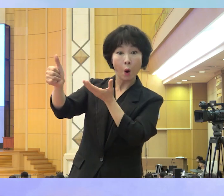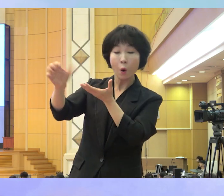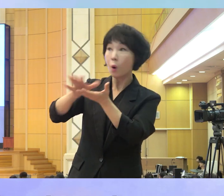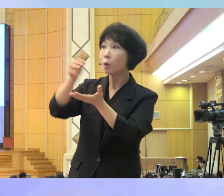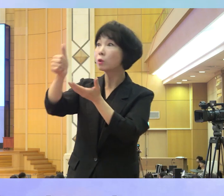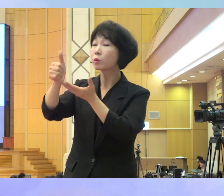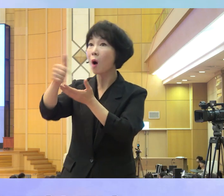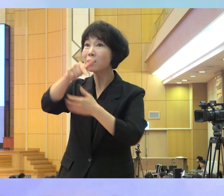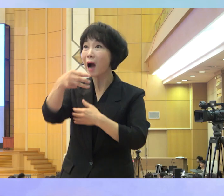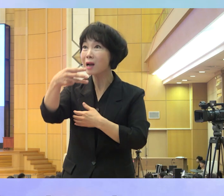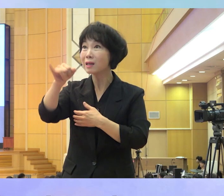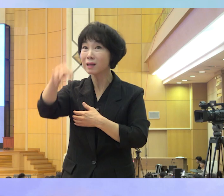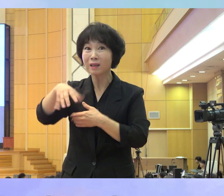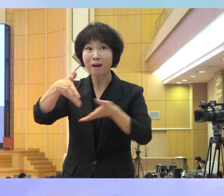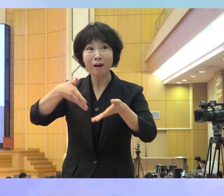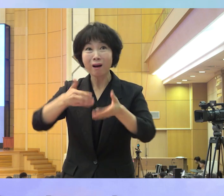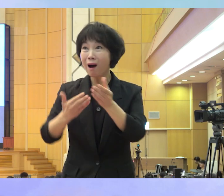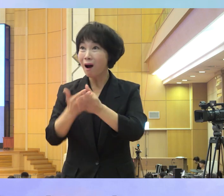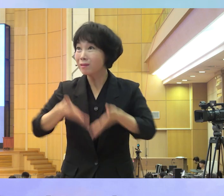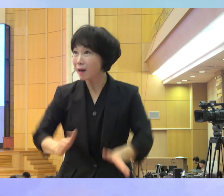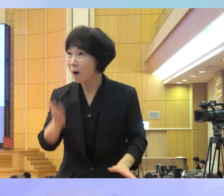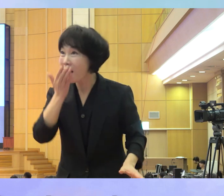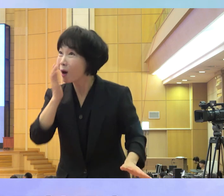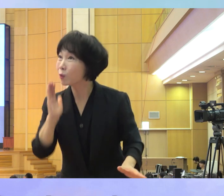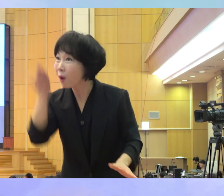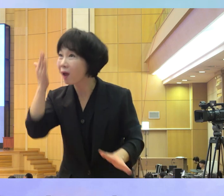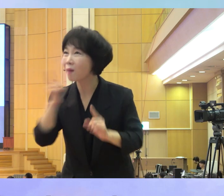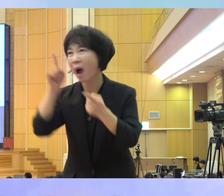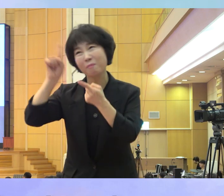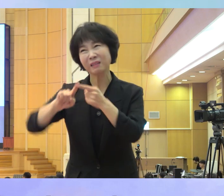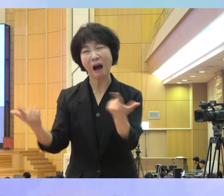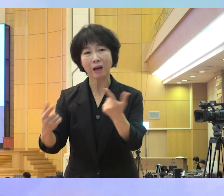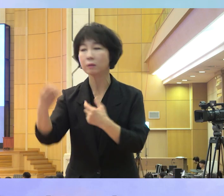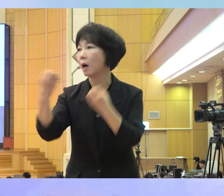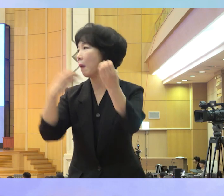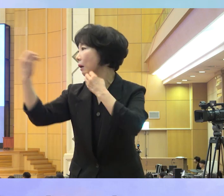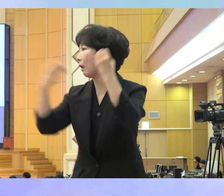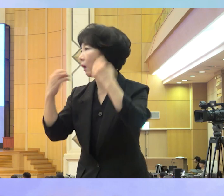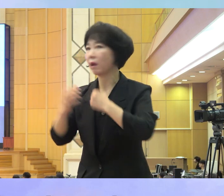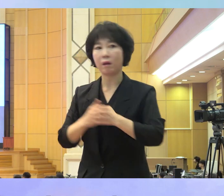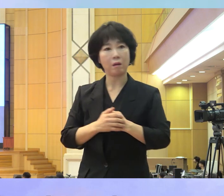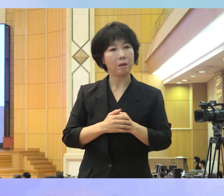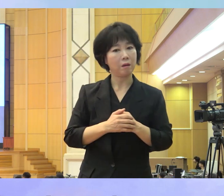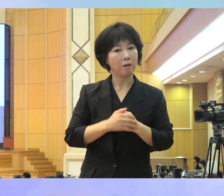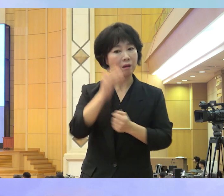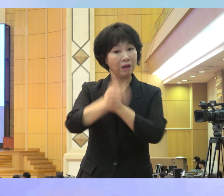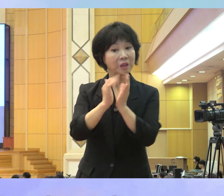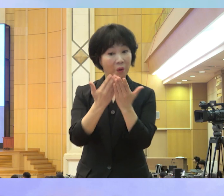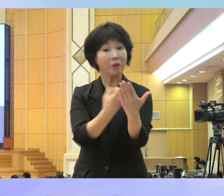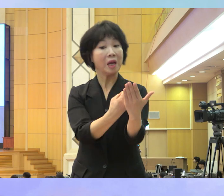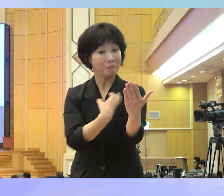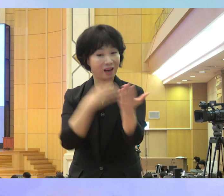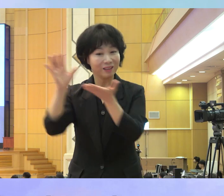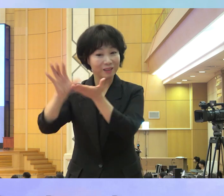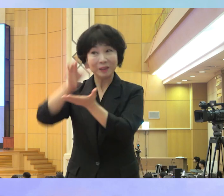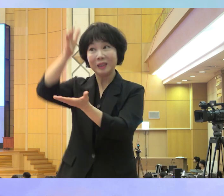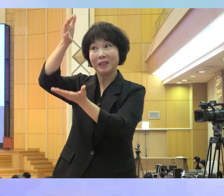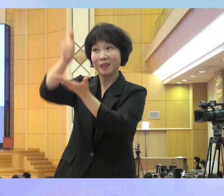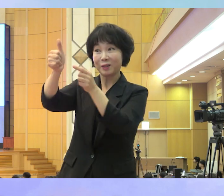갈릴리에서 나와? 갈릴리에서 나온다는 말 없잖아 성경에. 그러니까 성경에 이르기를 그리스도는